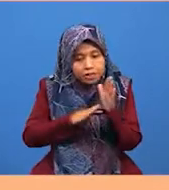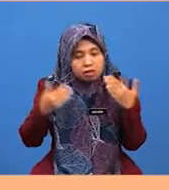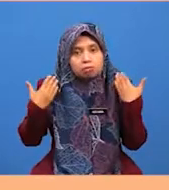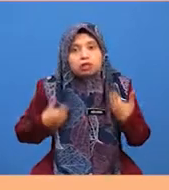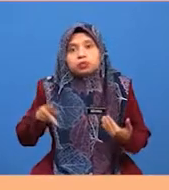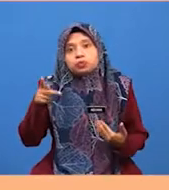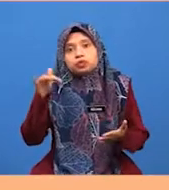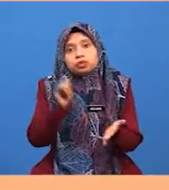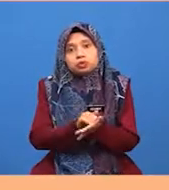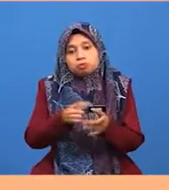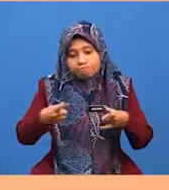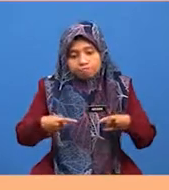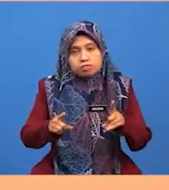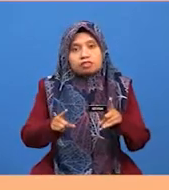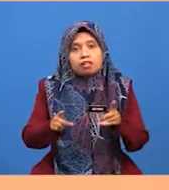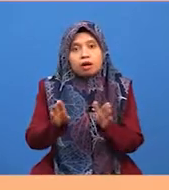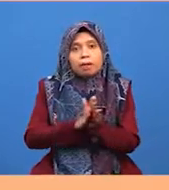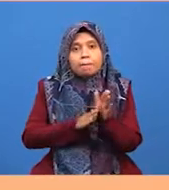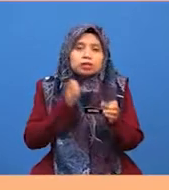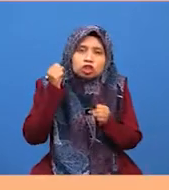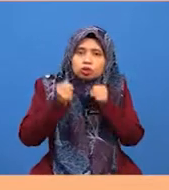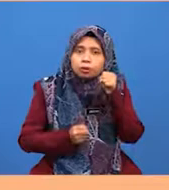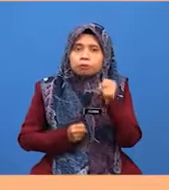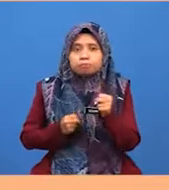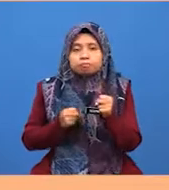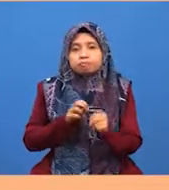kuning itu sedang berjoging.